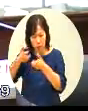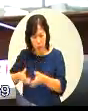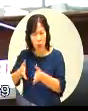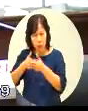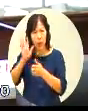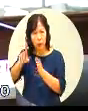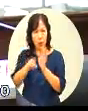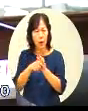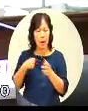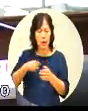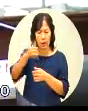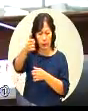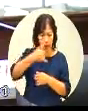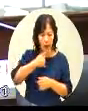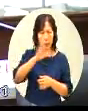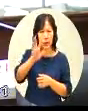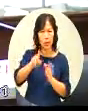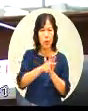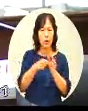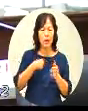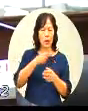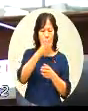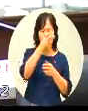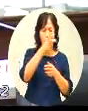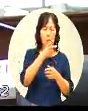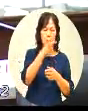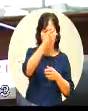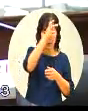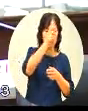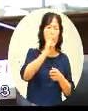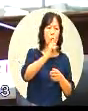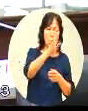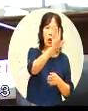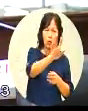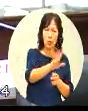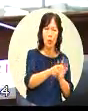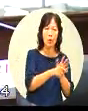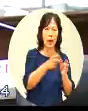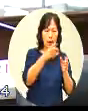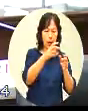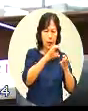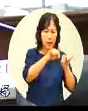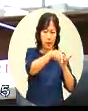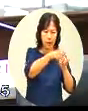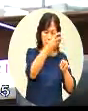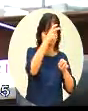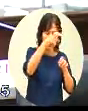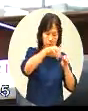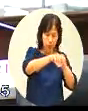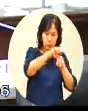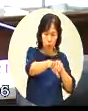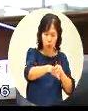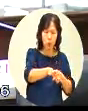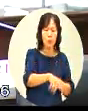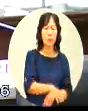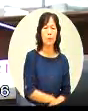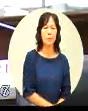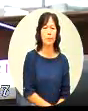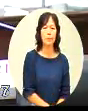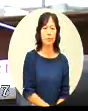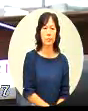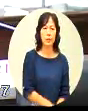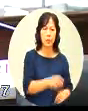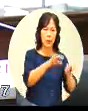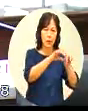案，可是哈，我们当地的派出所，局长可能这点也不知道，我得要转述一下。派出所